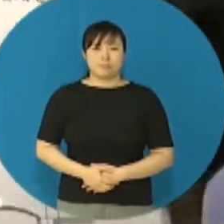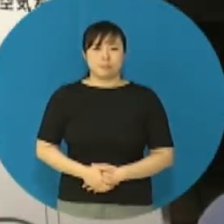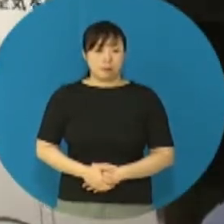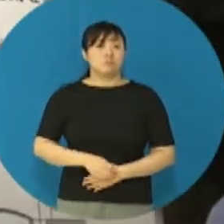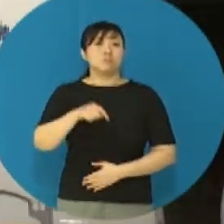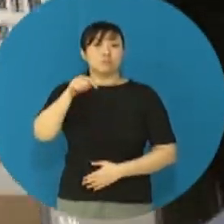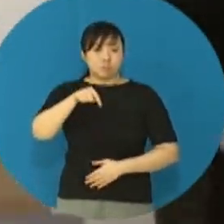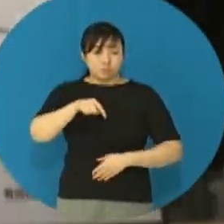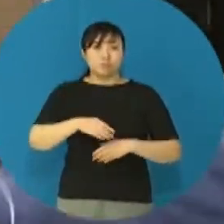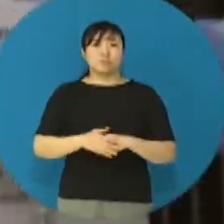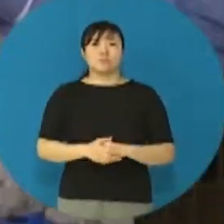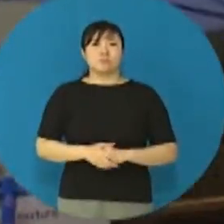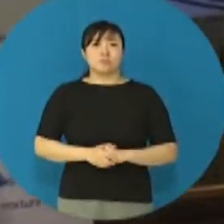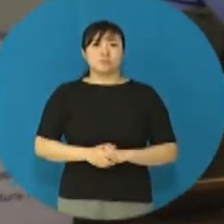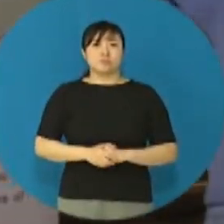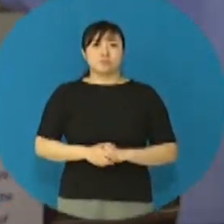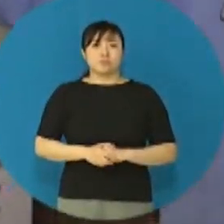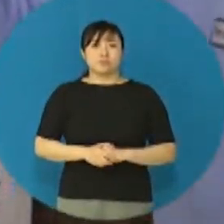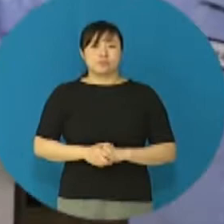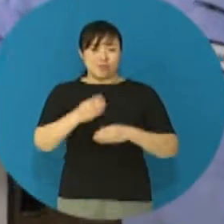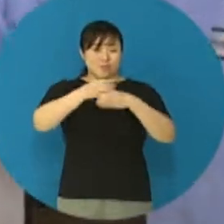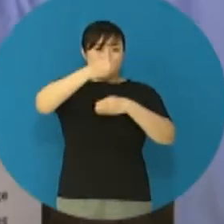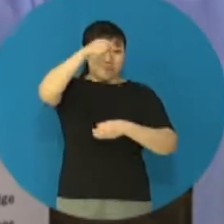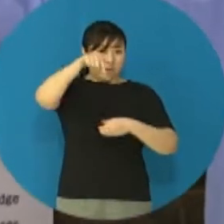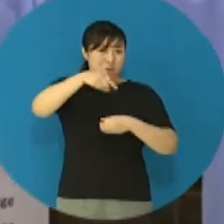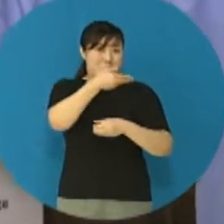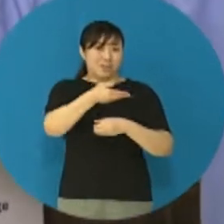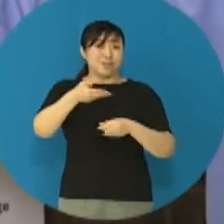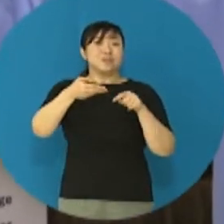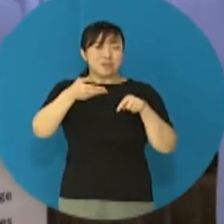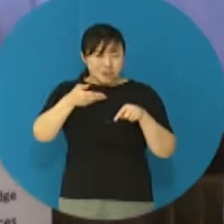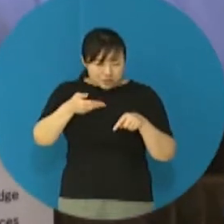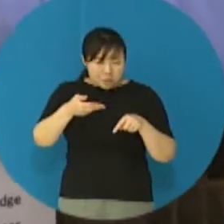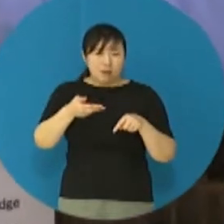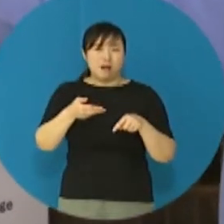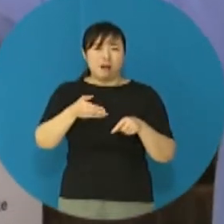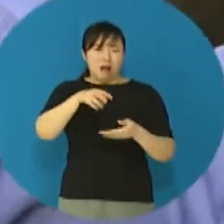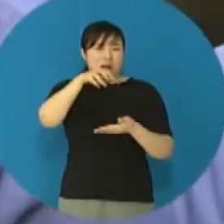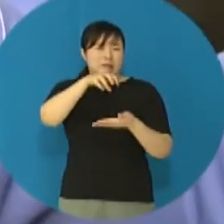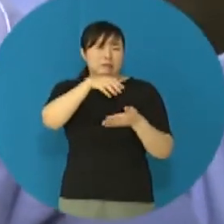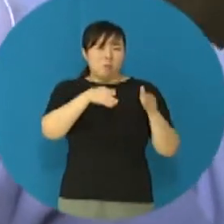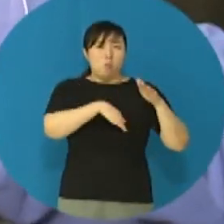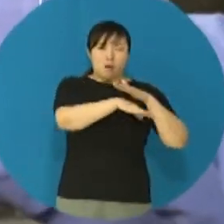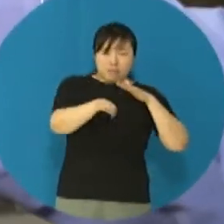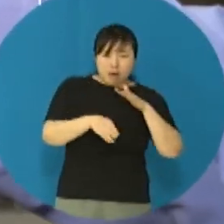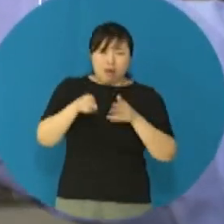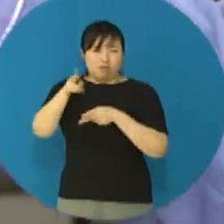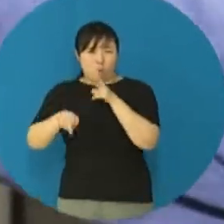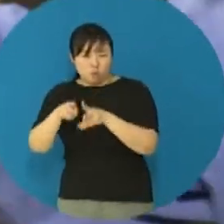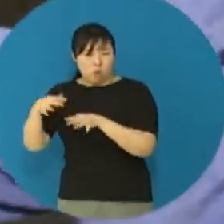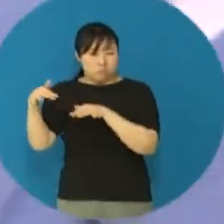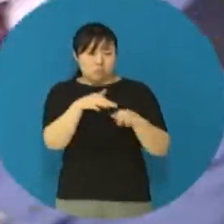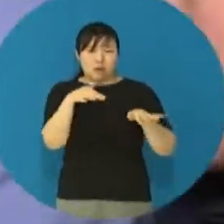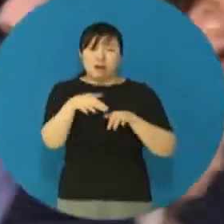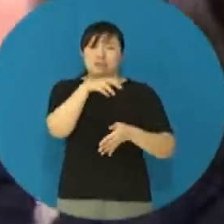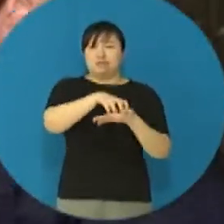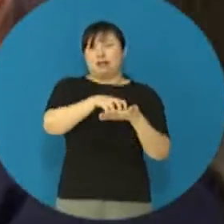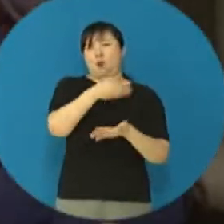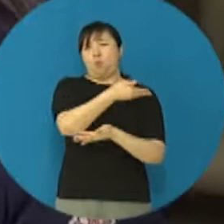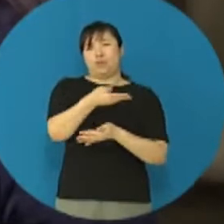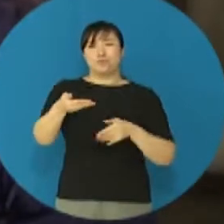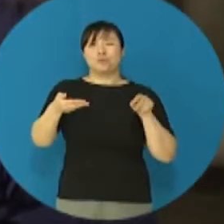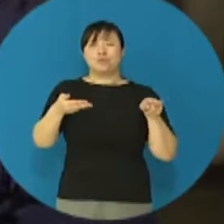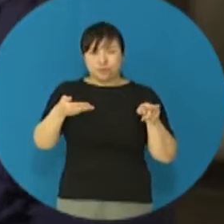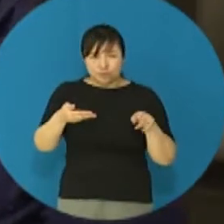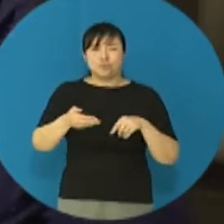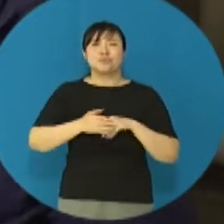がですね、水再生センターに入ってきた下水なんですね。 はい、 この濁った下水を、先ほどの